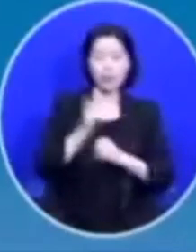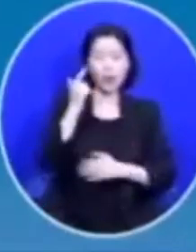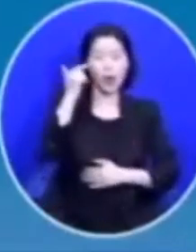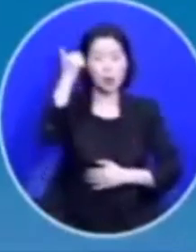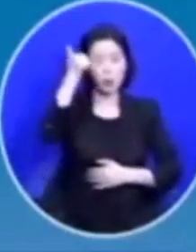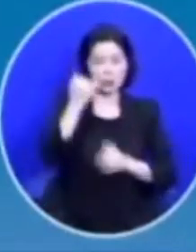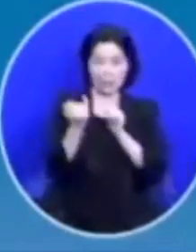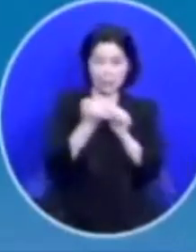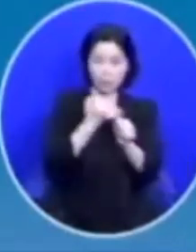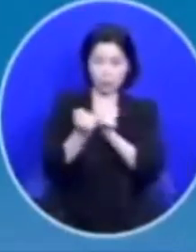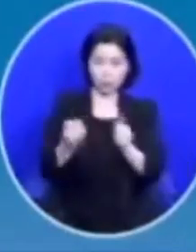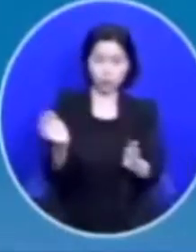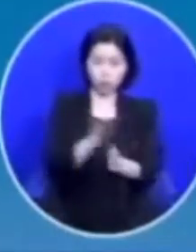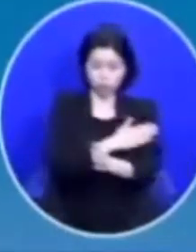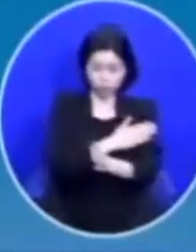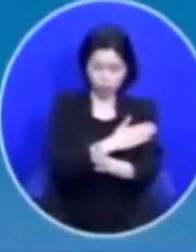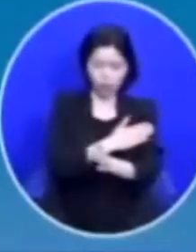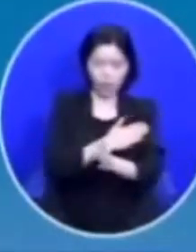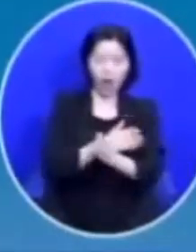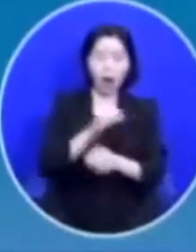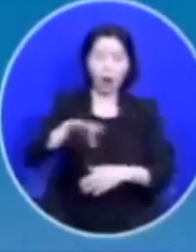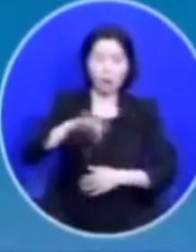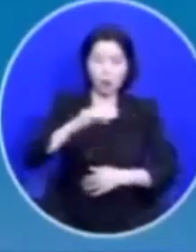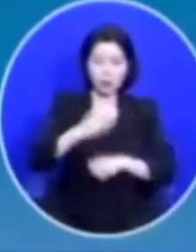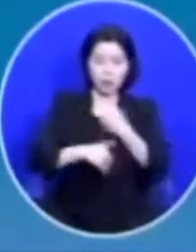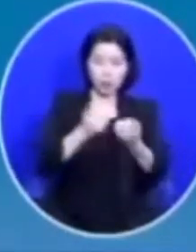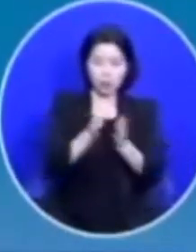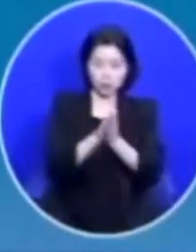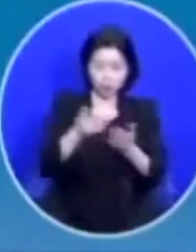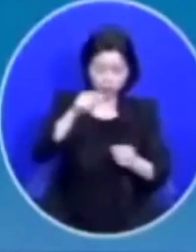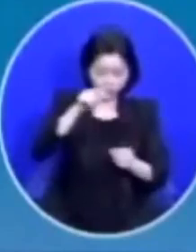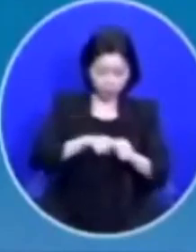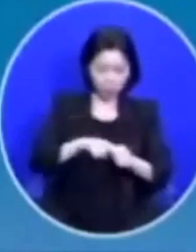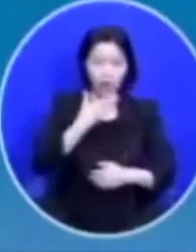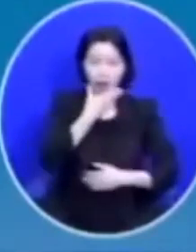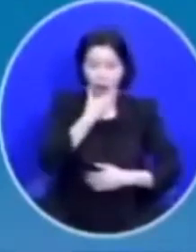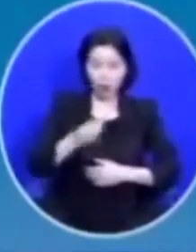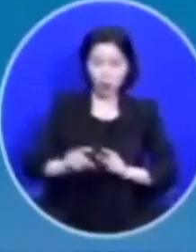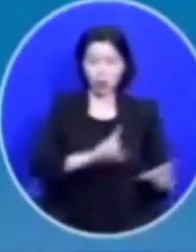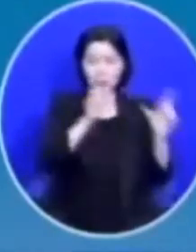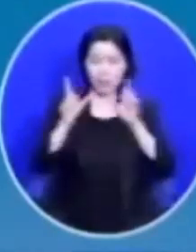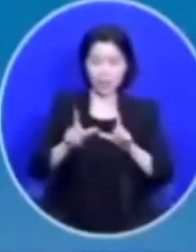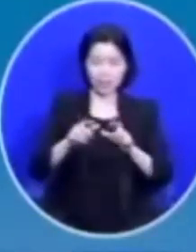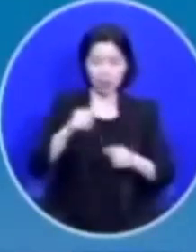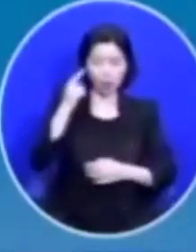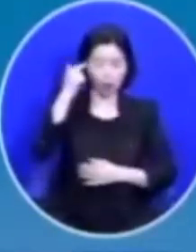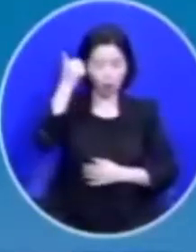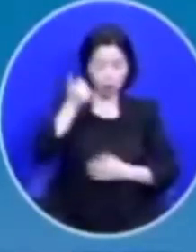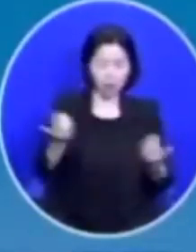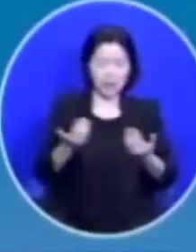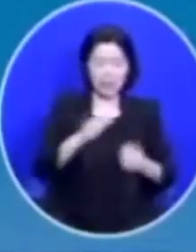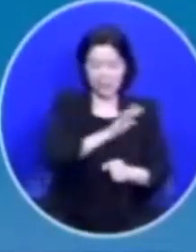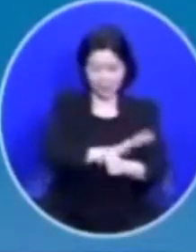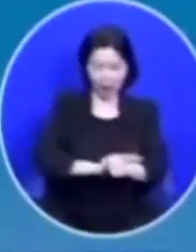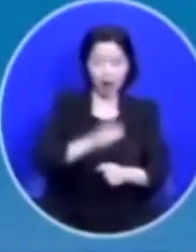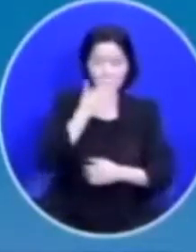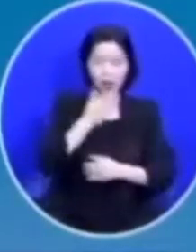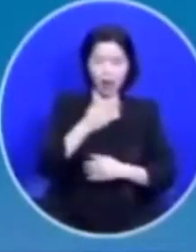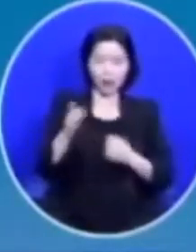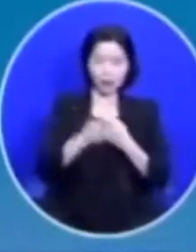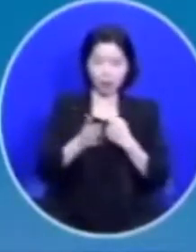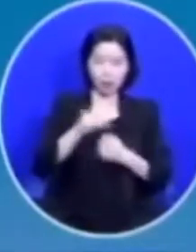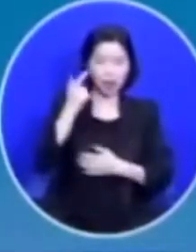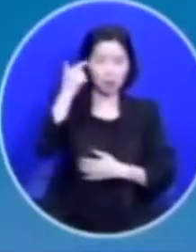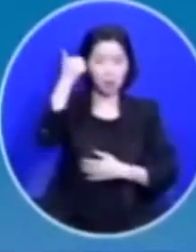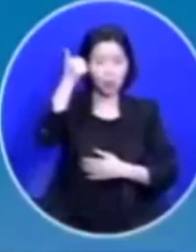부부 부터 먼저 성경적으로 행복하게 살아야 목회를 자라는 것입니다 그래서 목사 님들에게